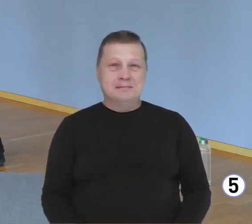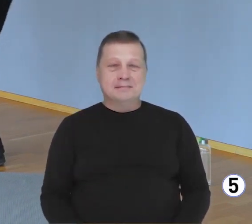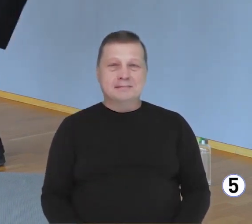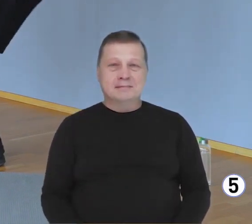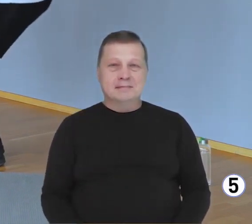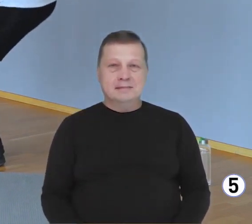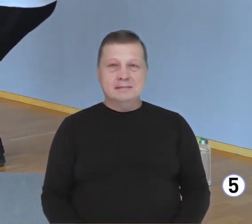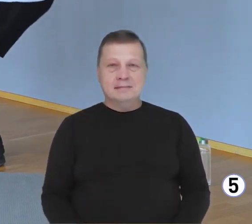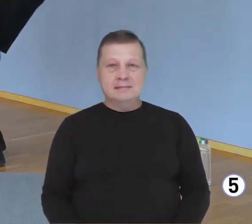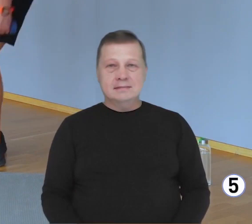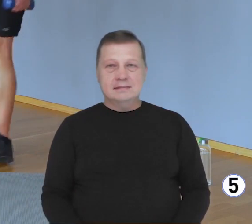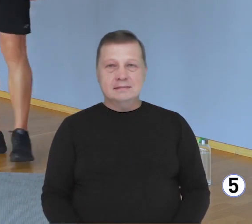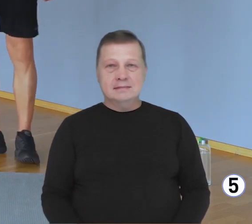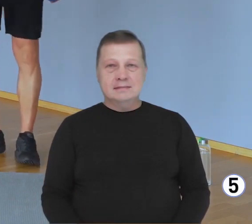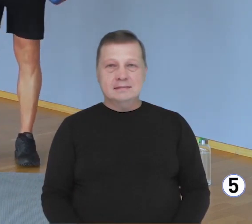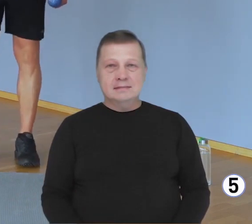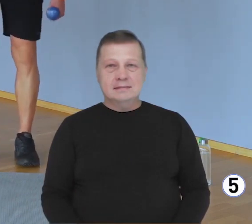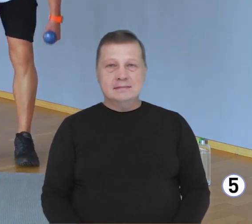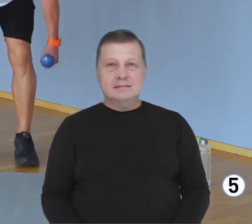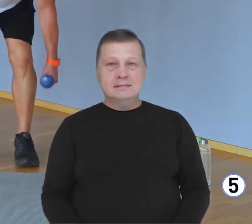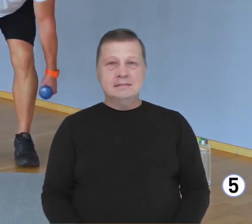Bardzo dobrze.